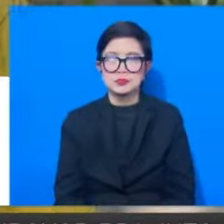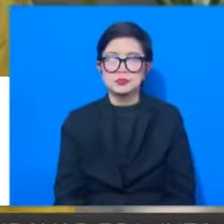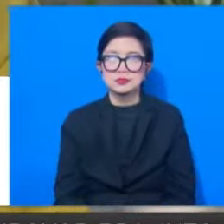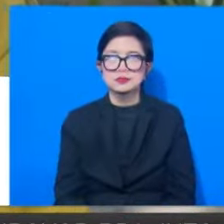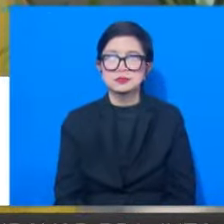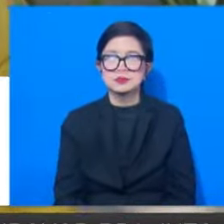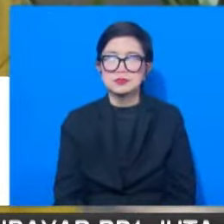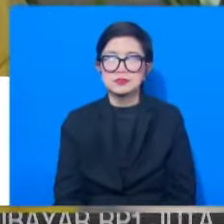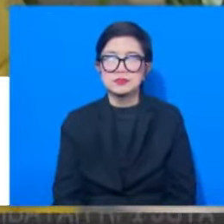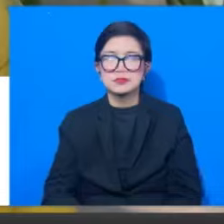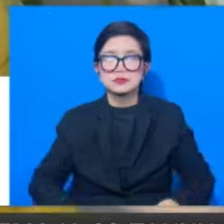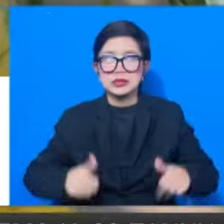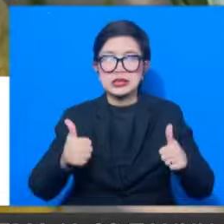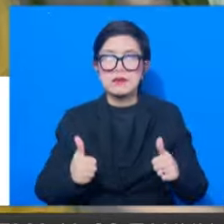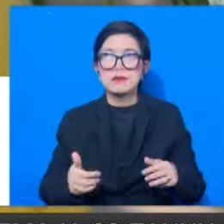Untuk persiapan masuk